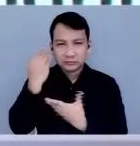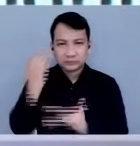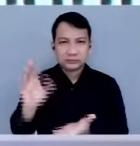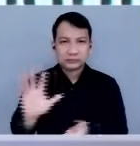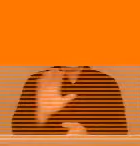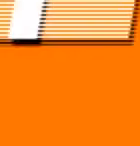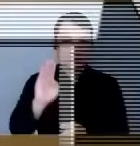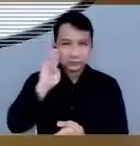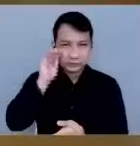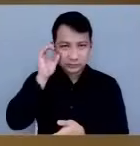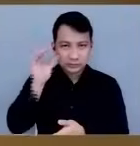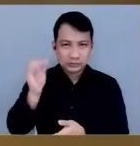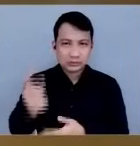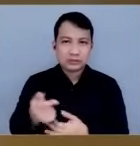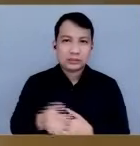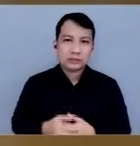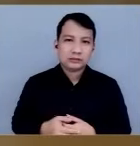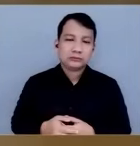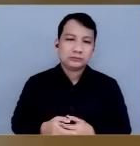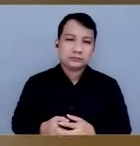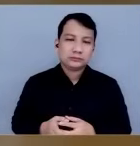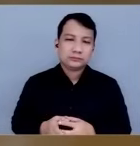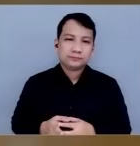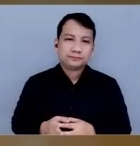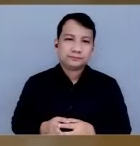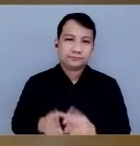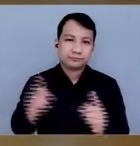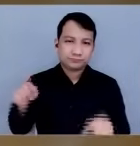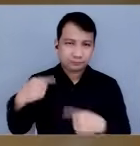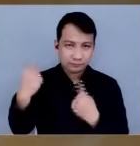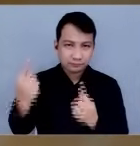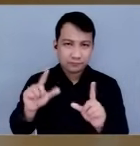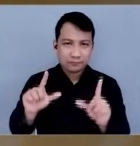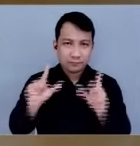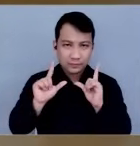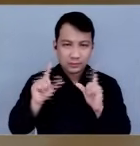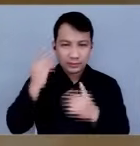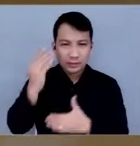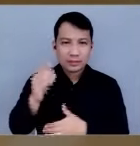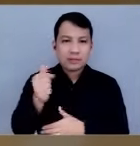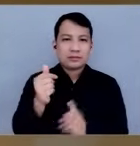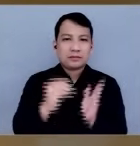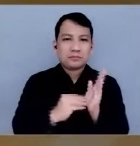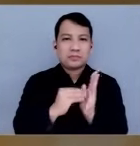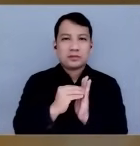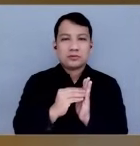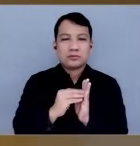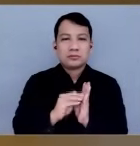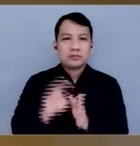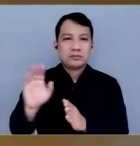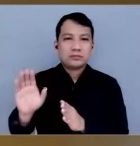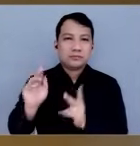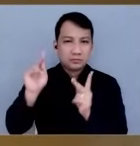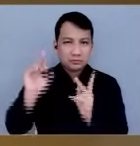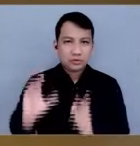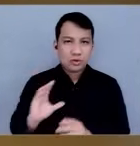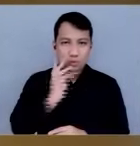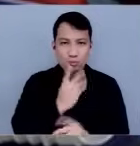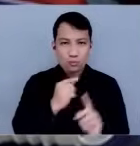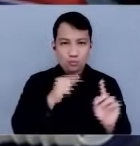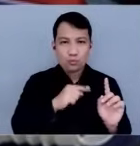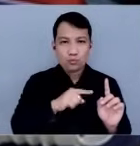Castillo. Mula nang maglabas ng wanted poster at 10 milyong pisong pabuya para sa makapagtuturo kay Pastor Apollo